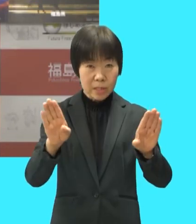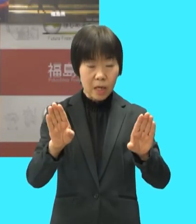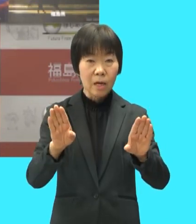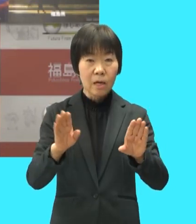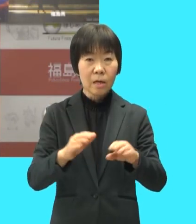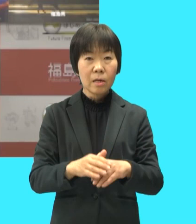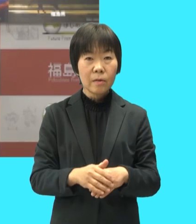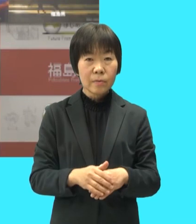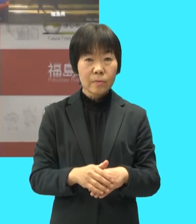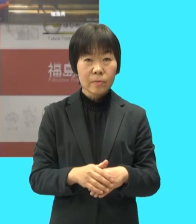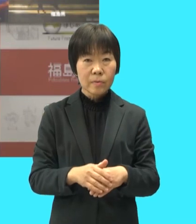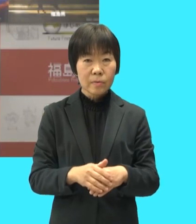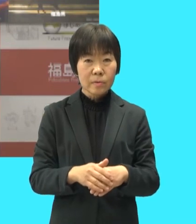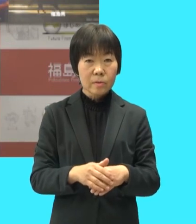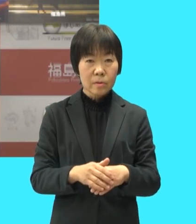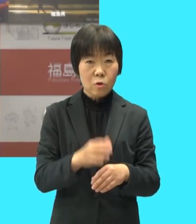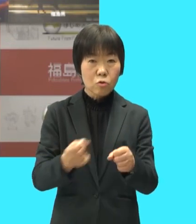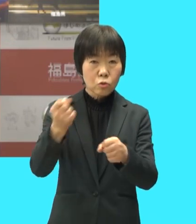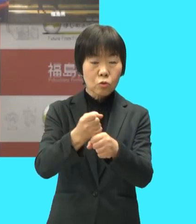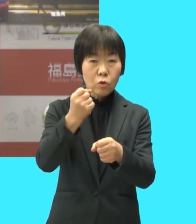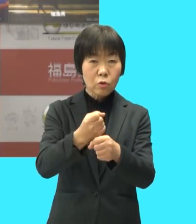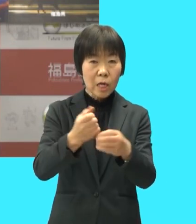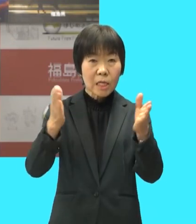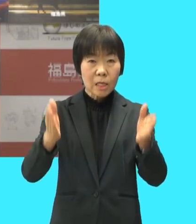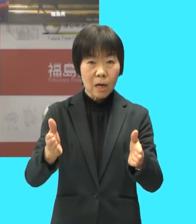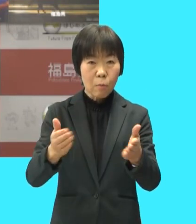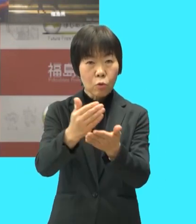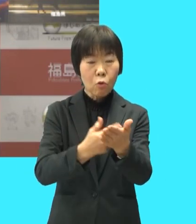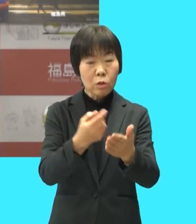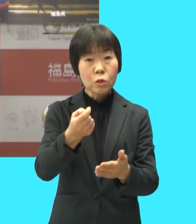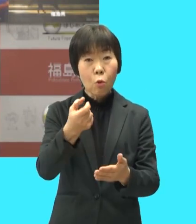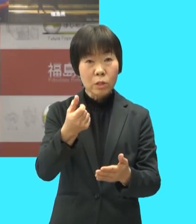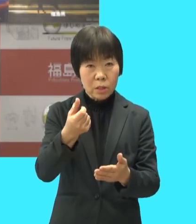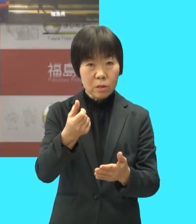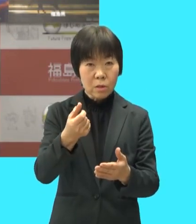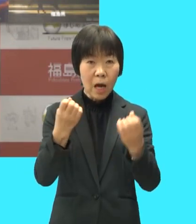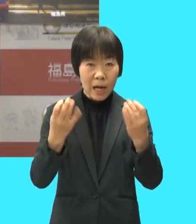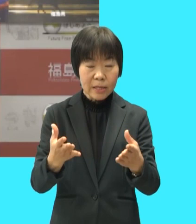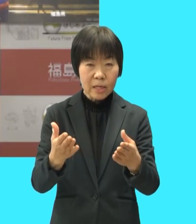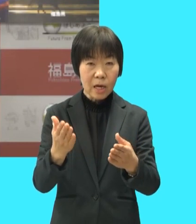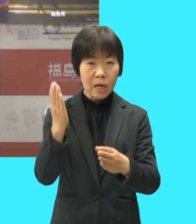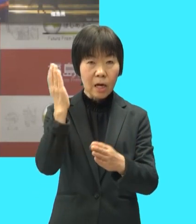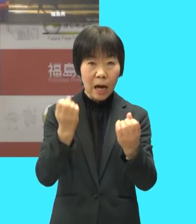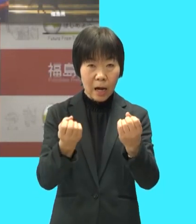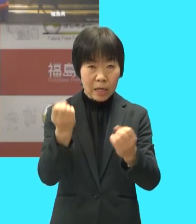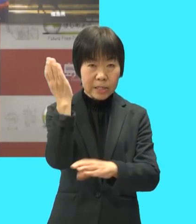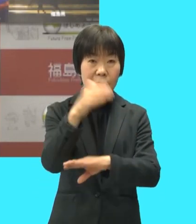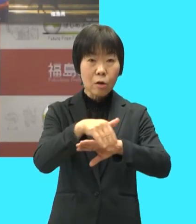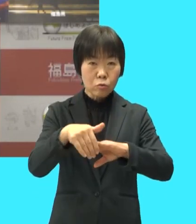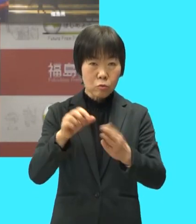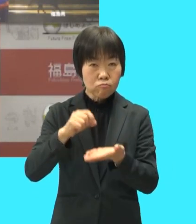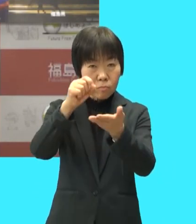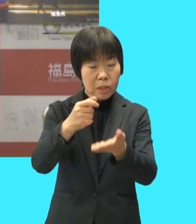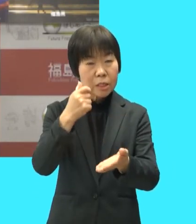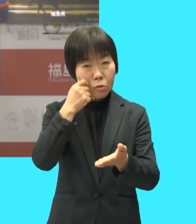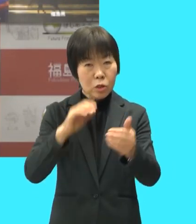はい、復興創生期間も残りあとわずかということで、新たな新しい政策というのはちょっと出にく